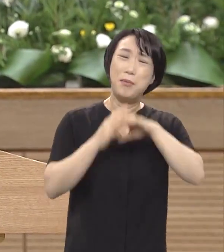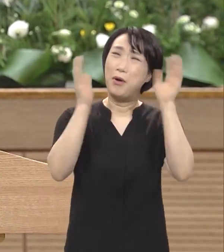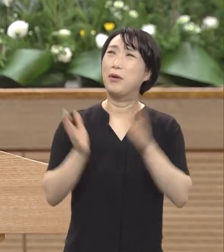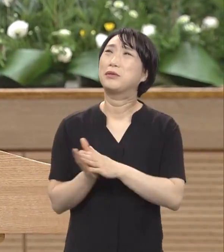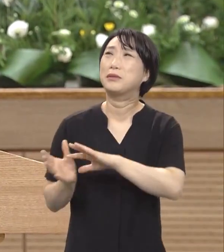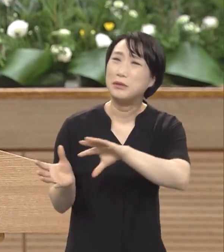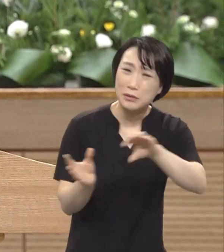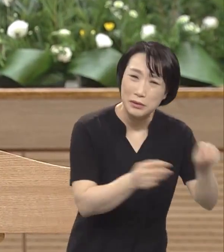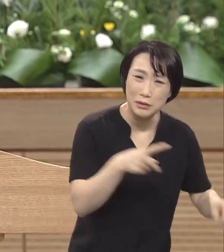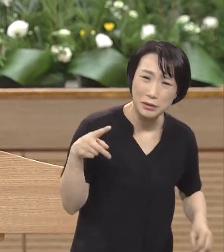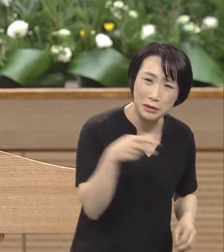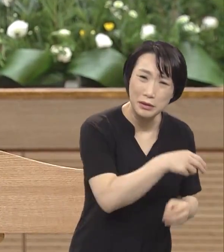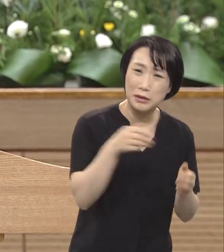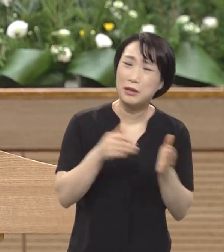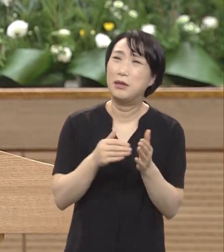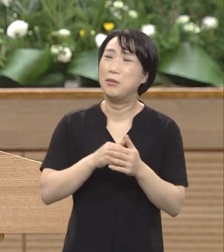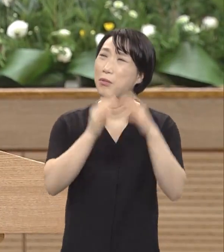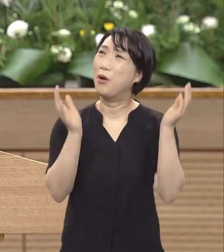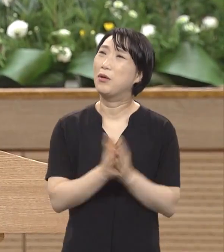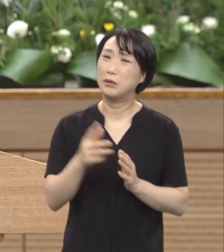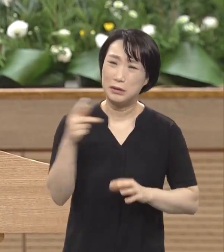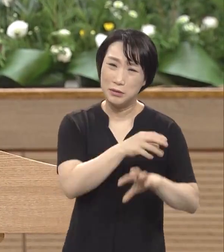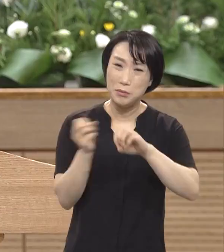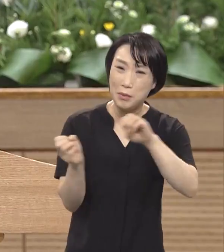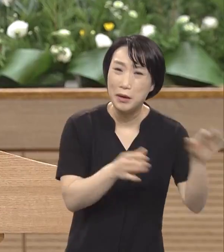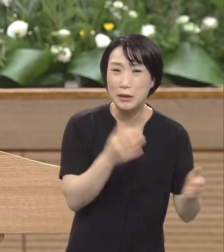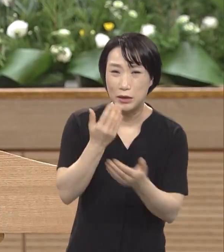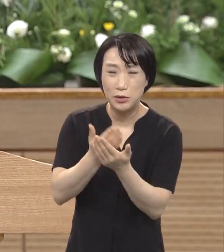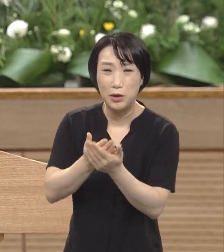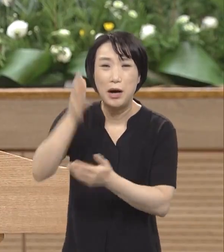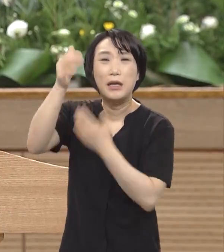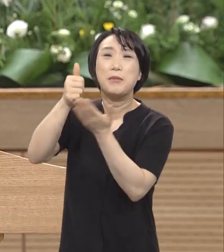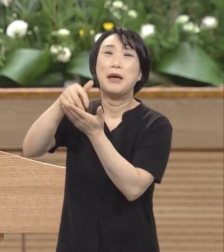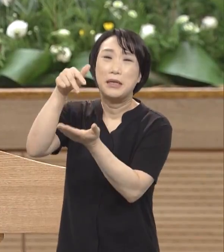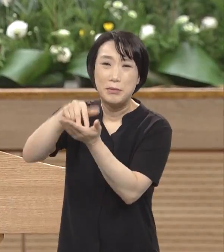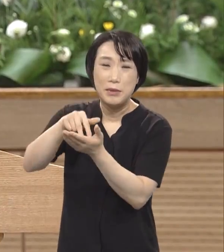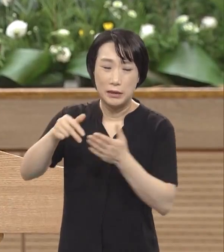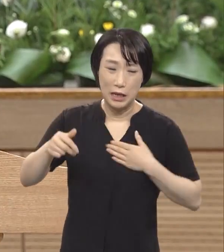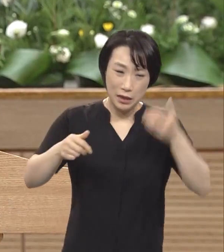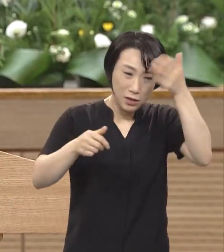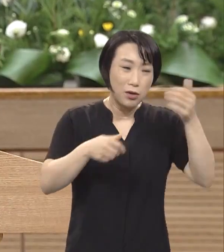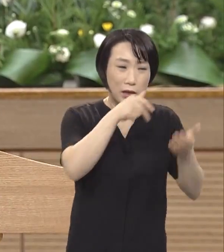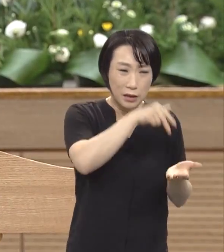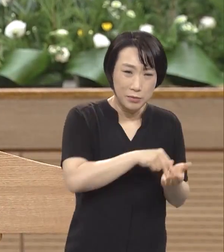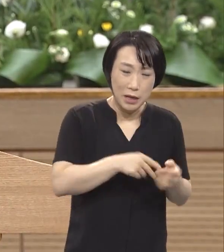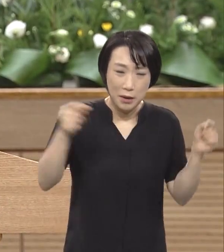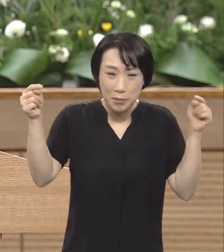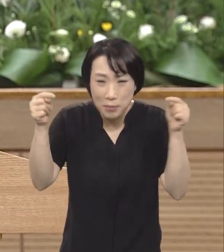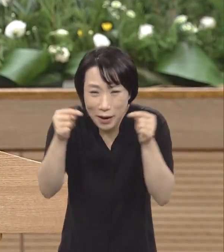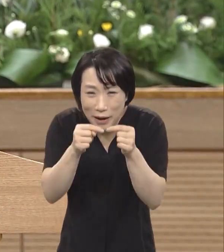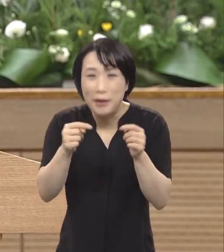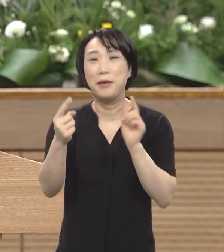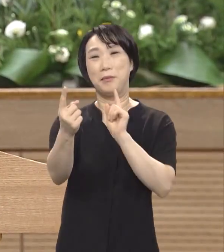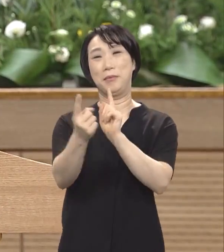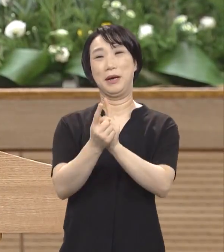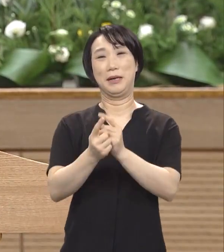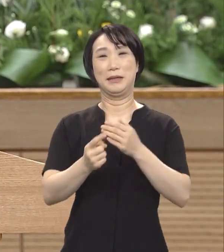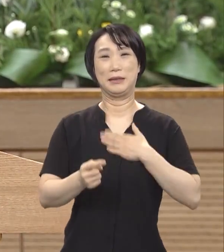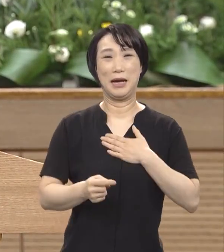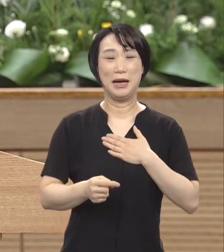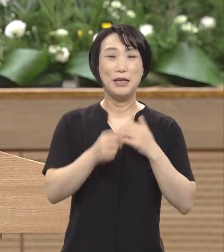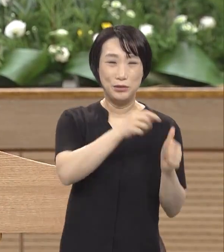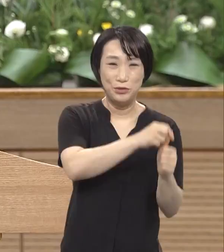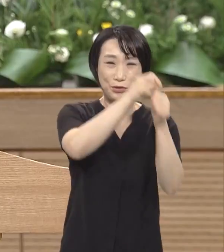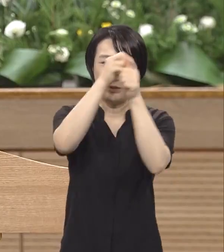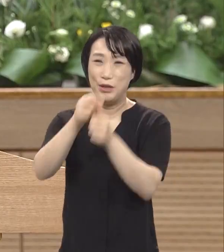하옵소서. 이런 것을 버리게 하옵시고 하나님의 사정과 내 영의 사정이 만남으로 말미암아 나는